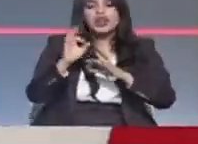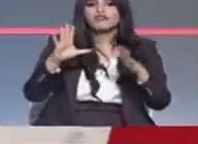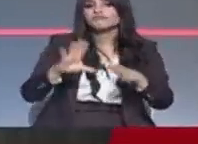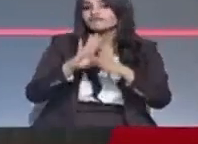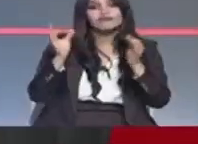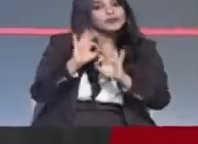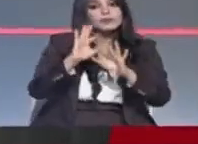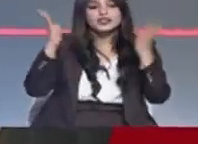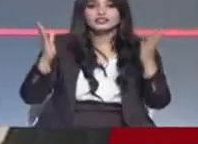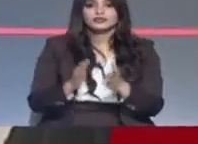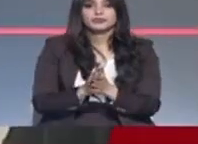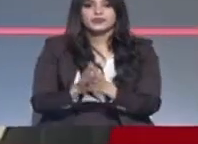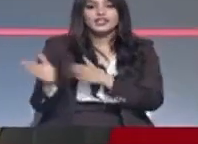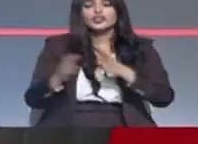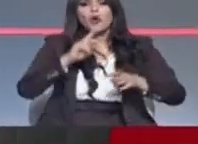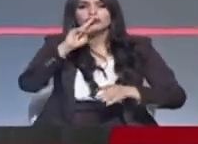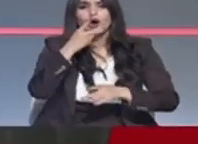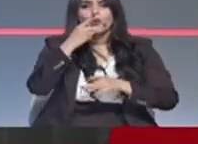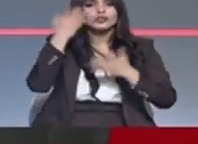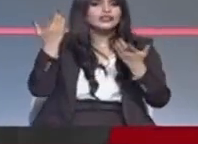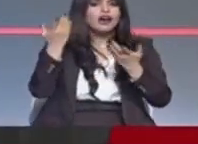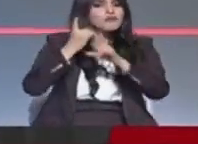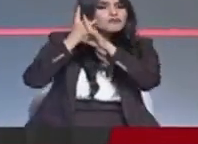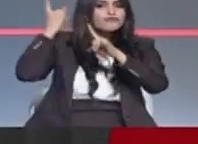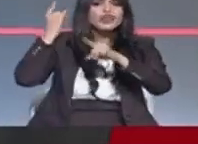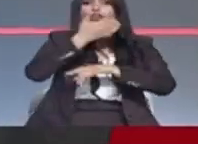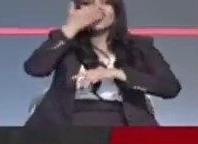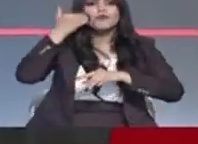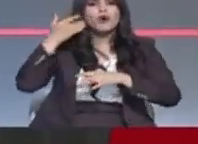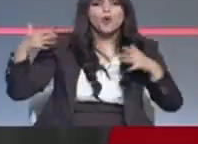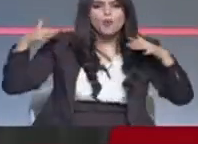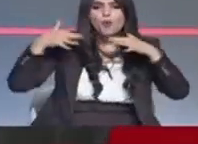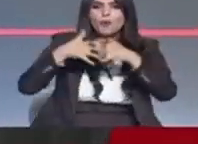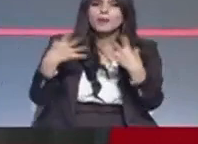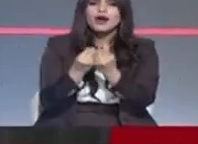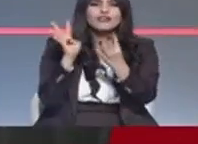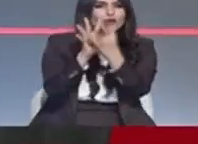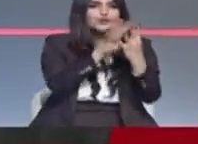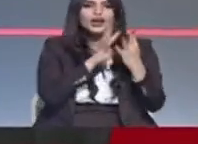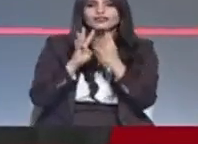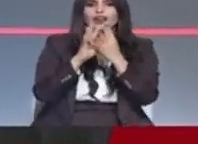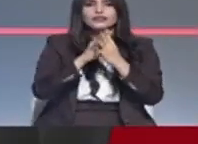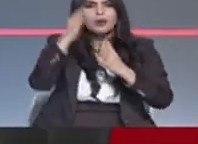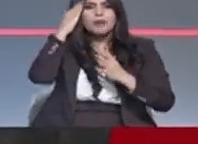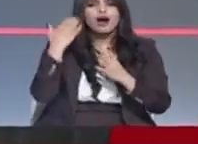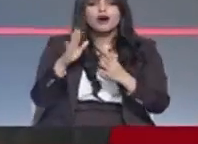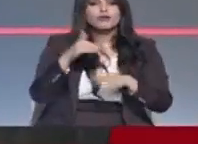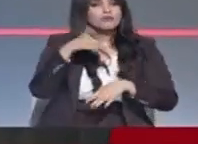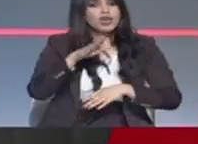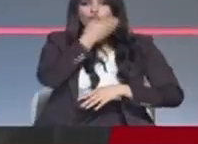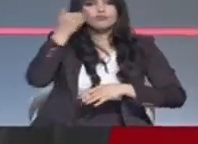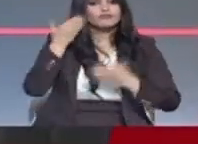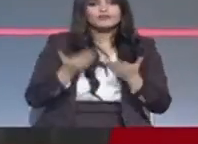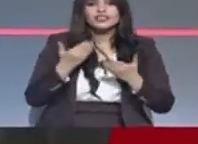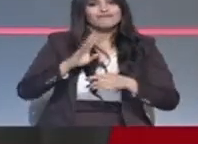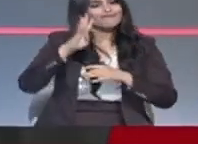الأولى. مش سمس نحن عاداتنا وتقاليدنا ديما رمضان فيه لما العبيات تلم بعضها، خاطر رمضان هذا صحيح برشا بالرغم